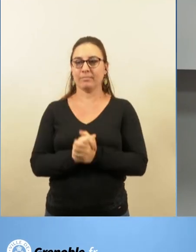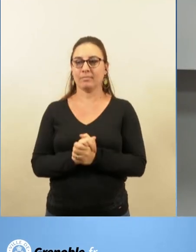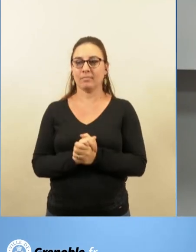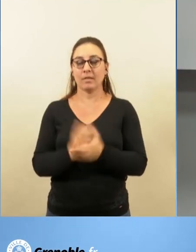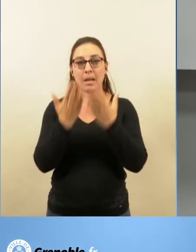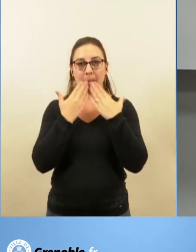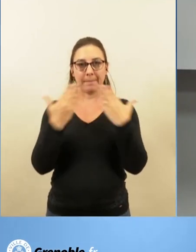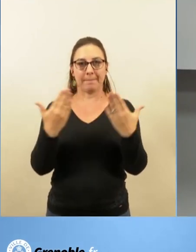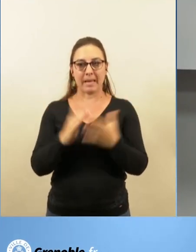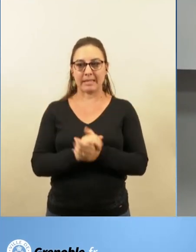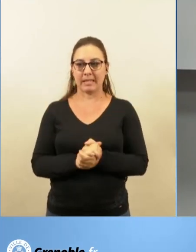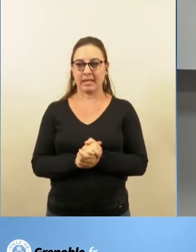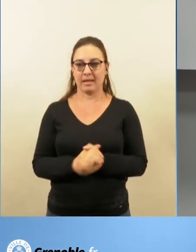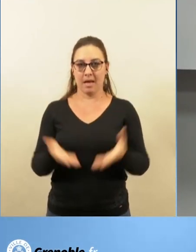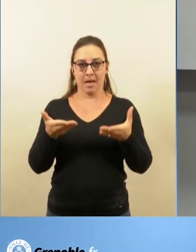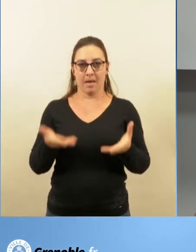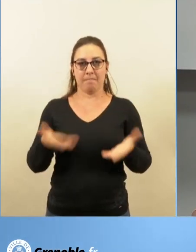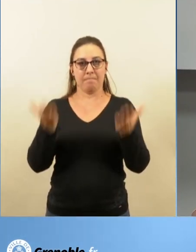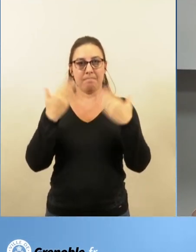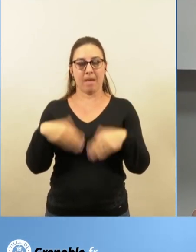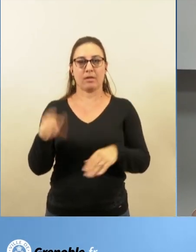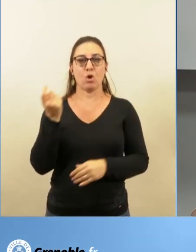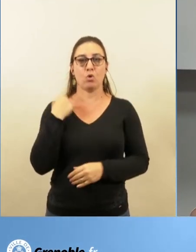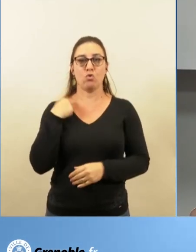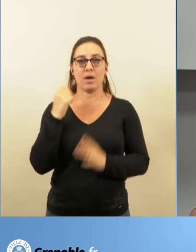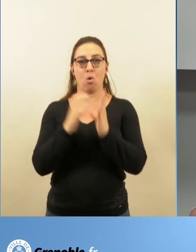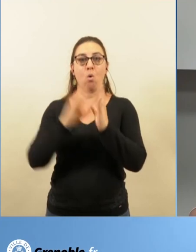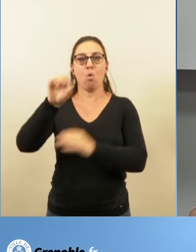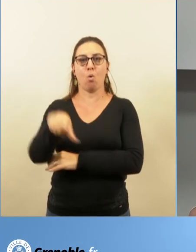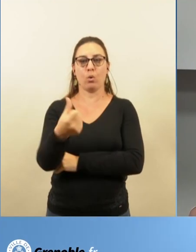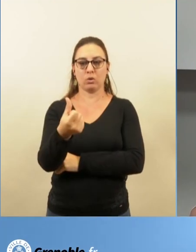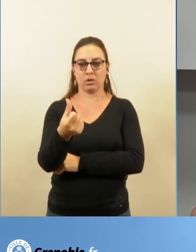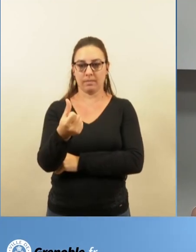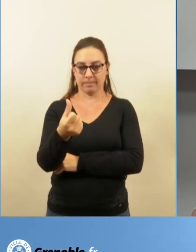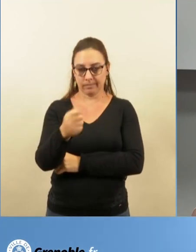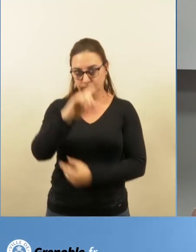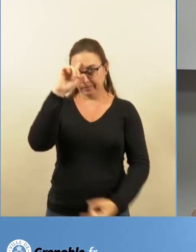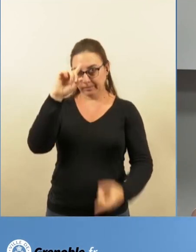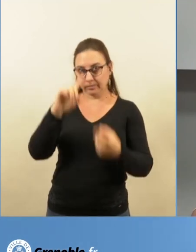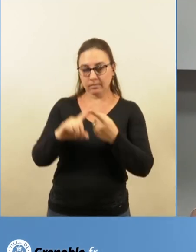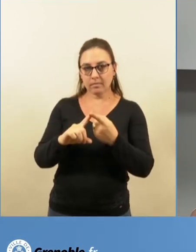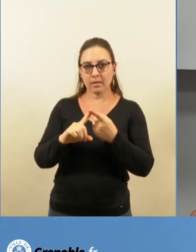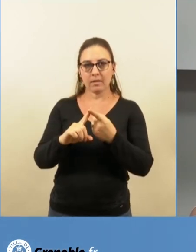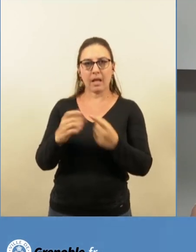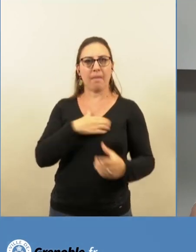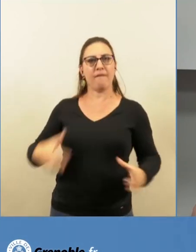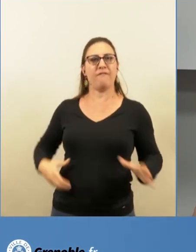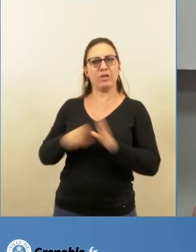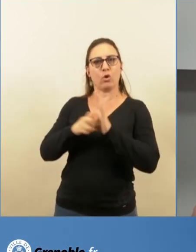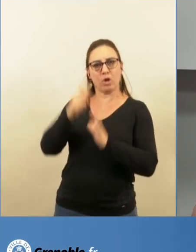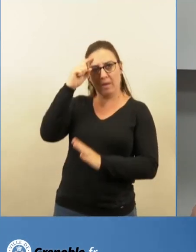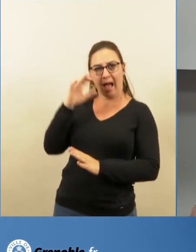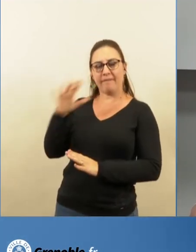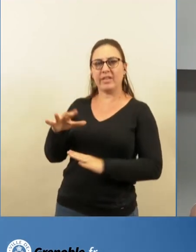remercie nous passons à délibérations 11 elle porte sur la vie que doit rendre la ville de Grenoble pour la zone